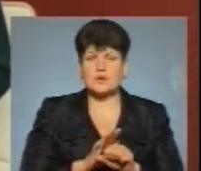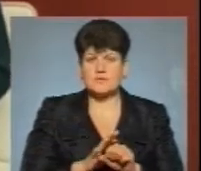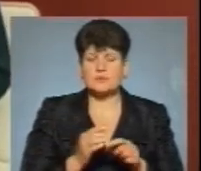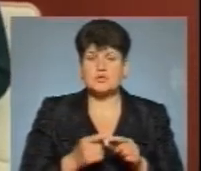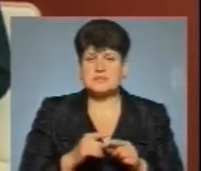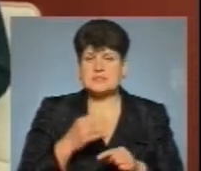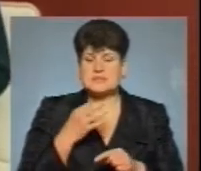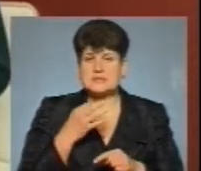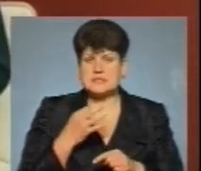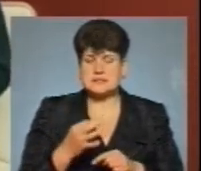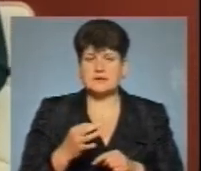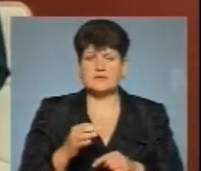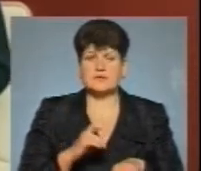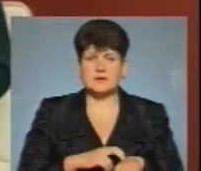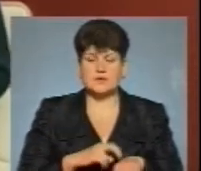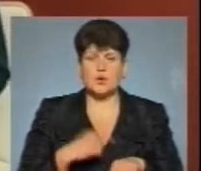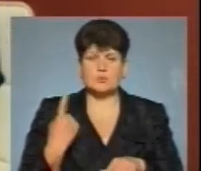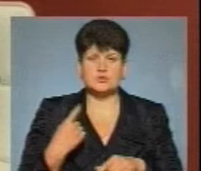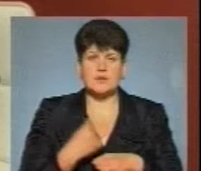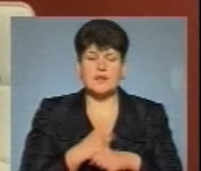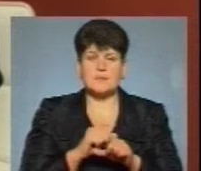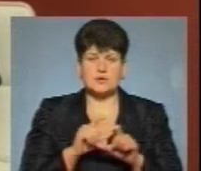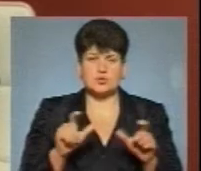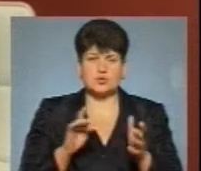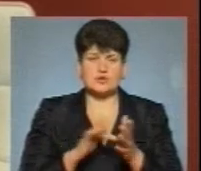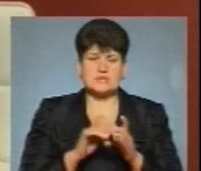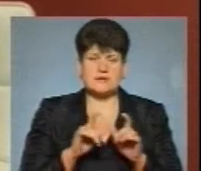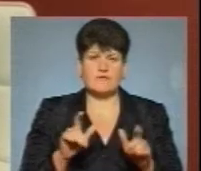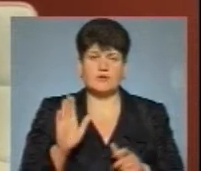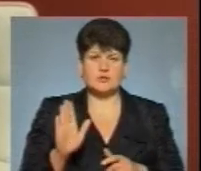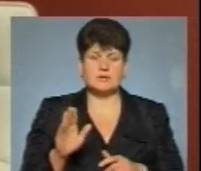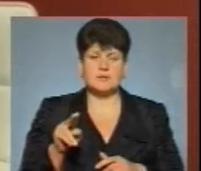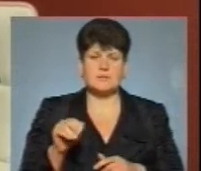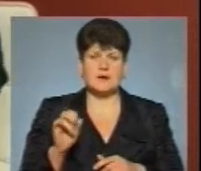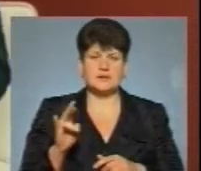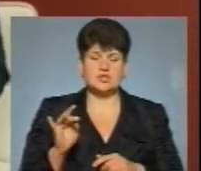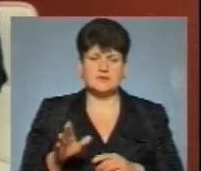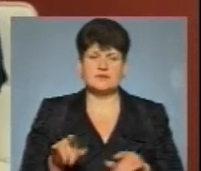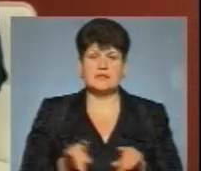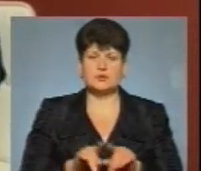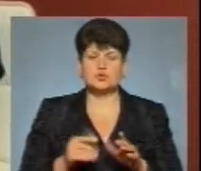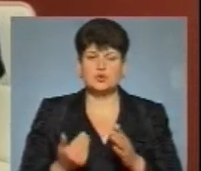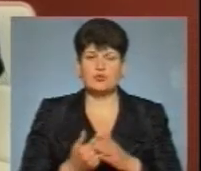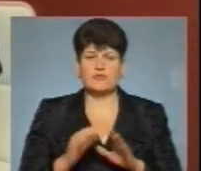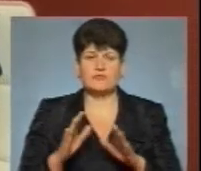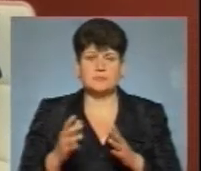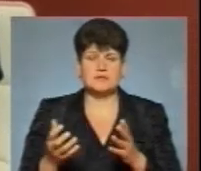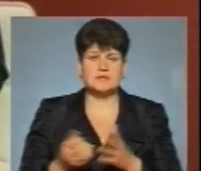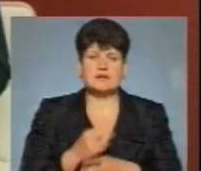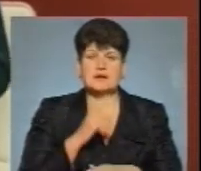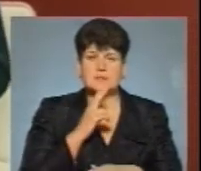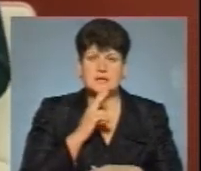це повідомив епідеміолог обласного лабораторного центру Володимир Паничев. Також нові випадки виявили у